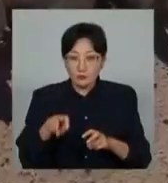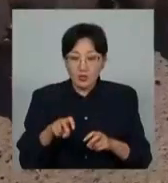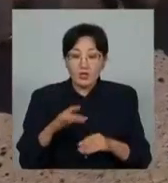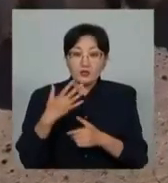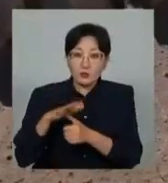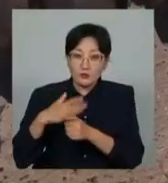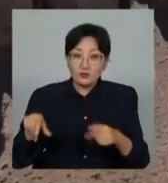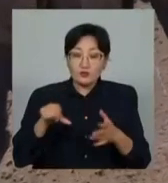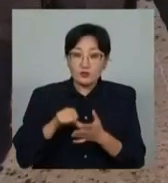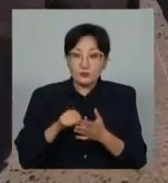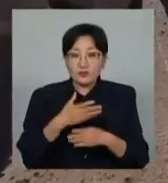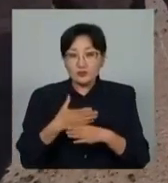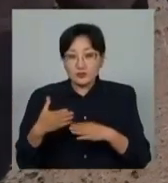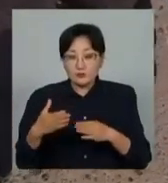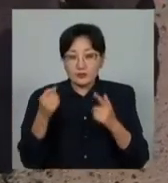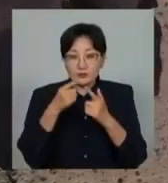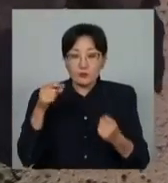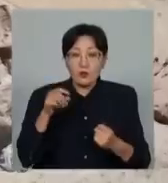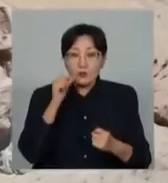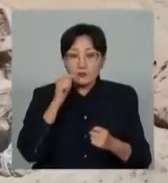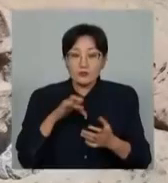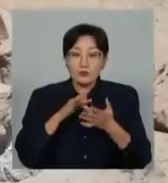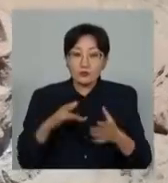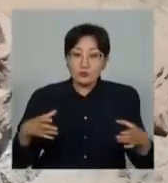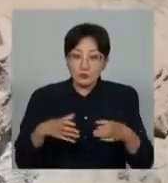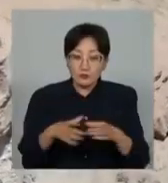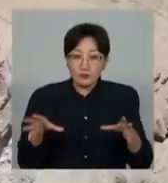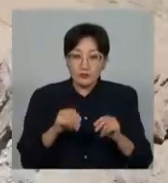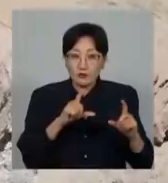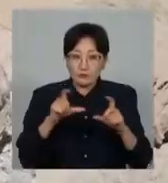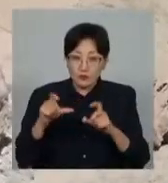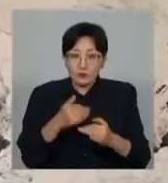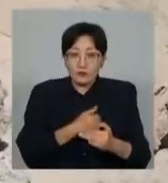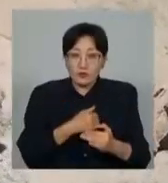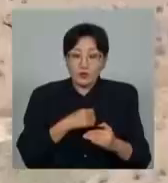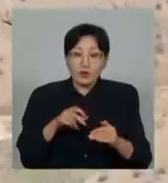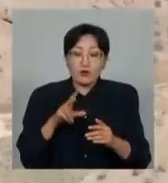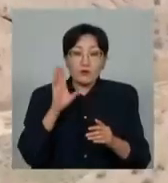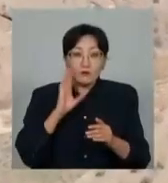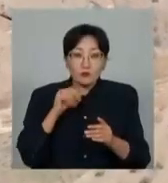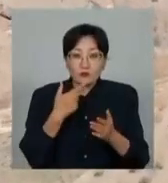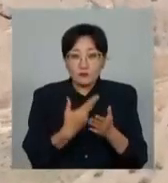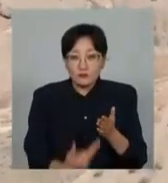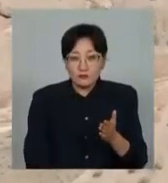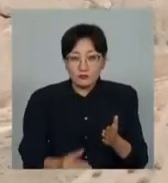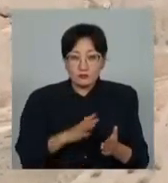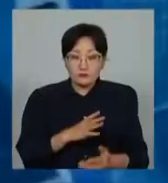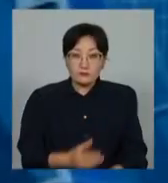тікұшақ тартылған. Кей дерек көздеріне сәйкес ер адам туристік топпен жүріп фотоға түсемін деп суға ағып кеткен.